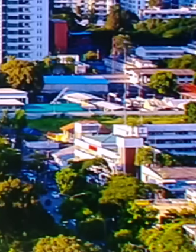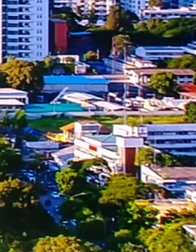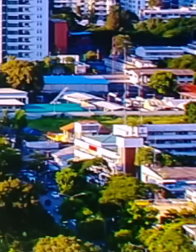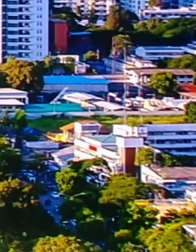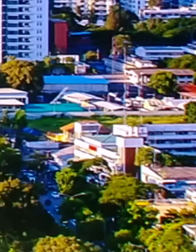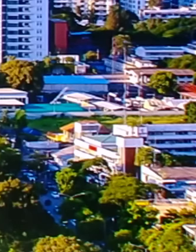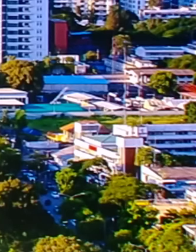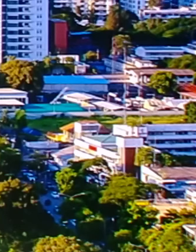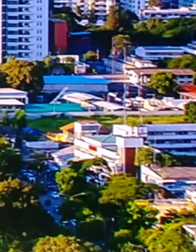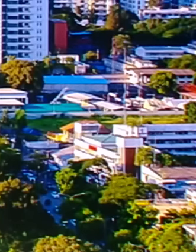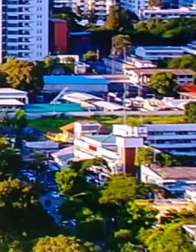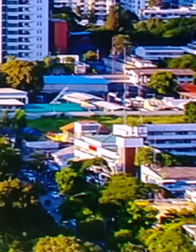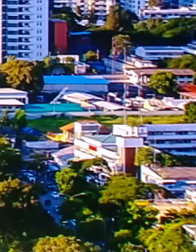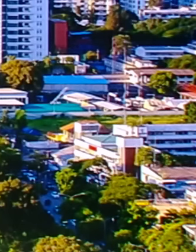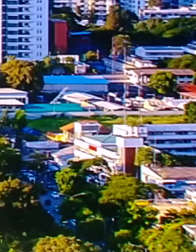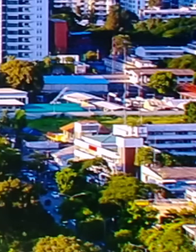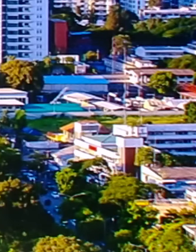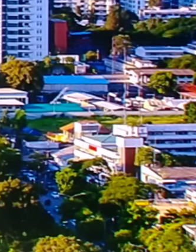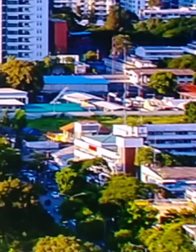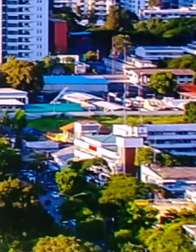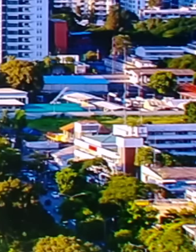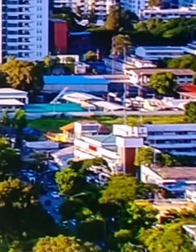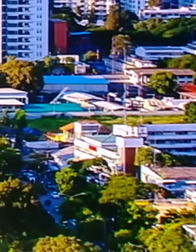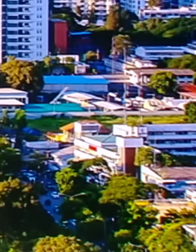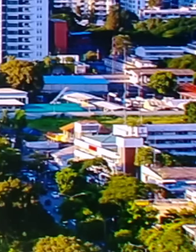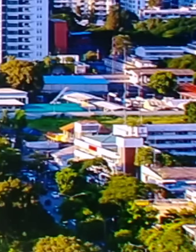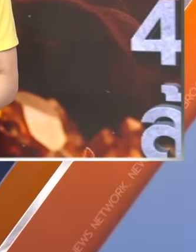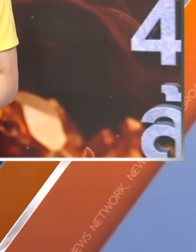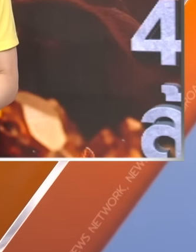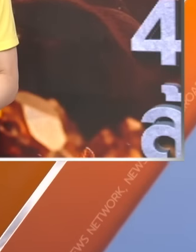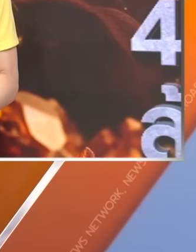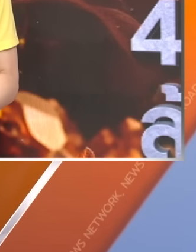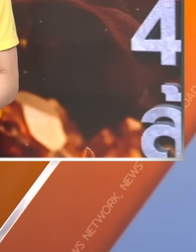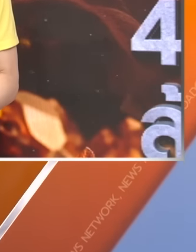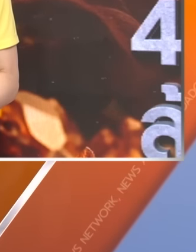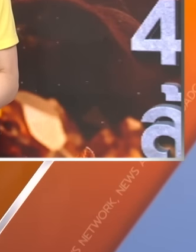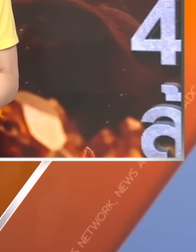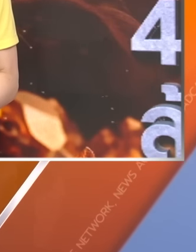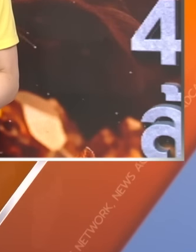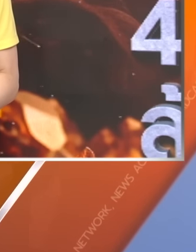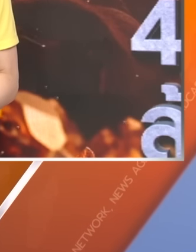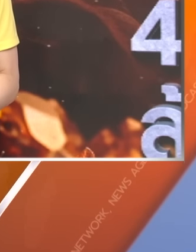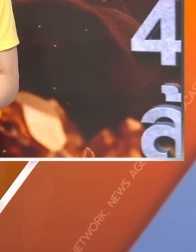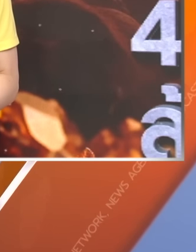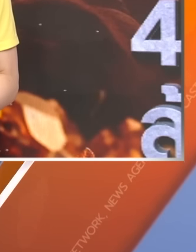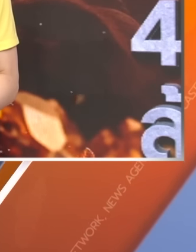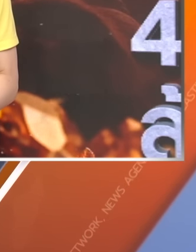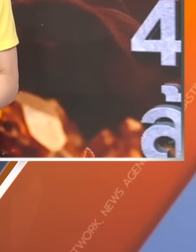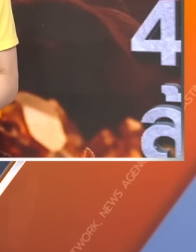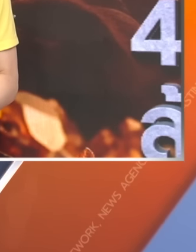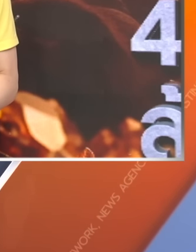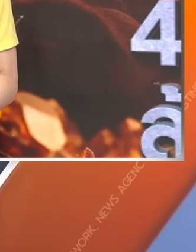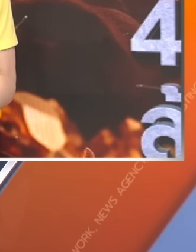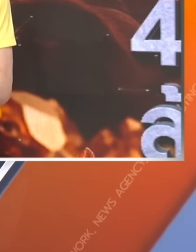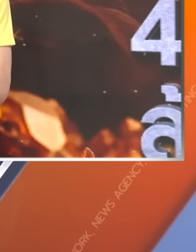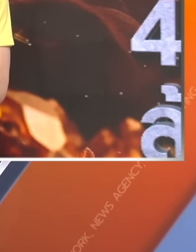ไปเจอแร่อะไรบ้างในพื้นที่ไหนแล้วก็จะต่อยอดพัฒนาอย่างไรต่อไปให้คุณนิวเล่าให้ฟังหน่อยค่ะอตัวเลขมหาศาลเลยนะครับ